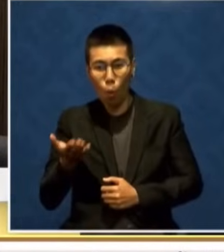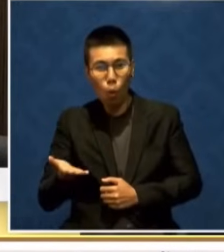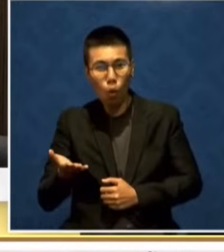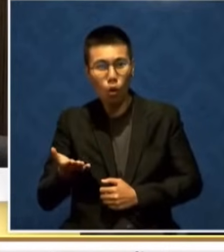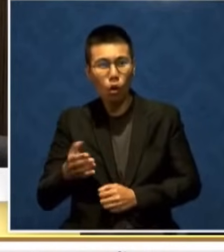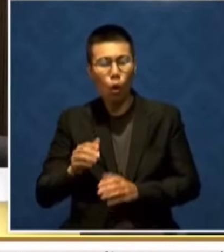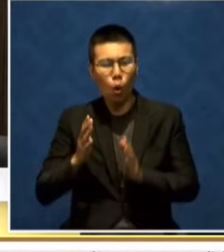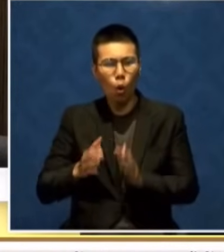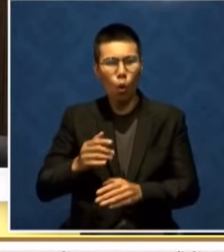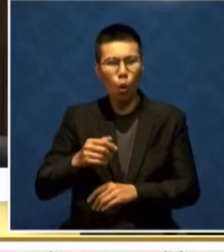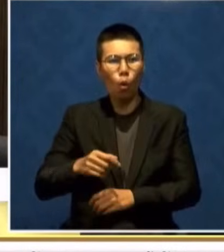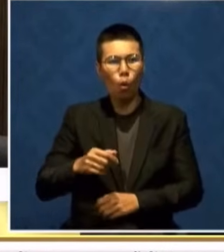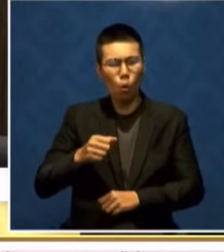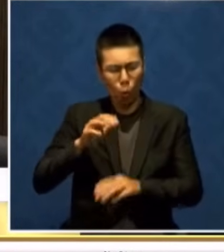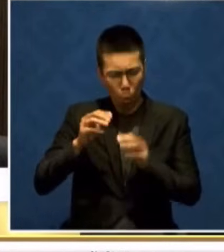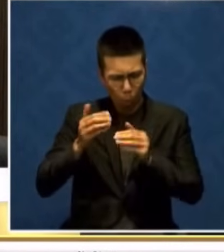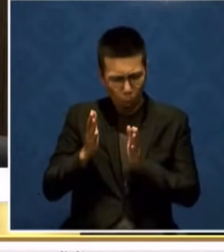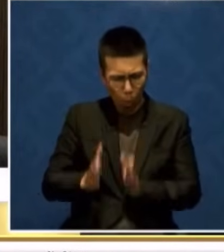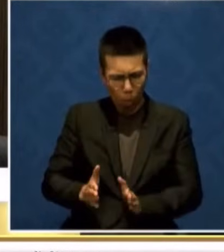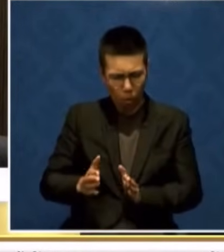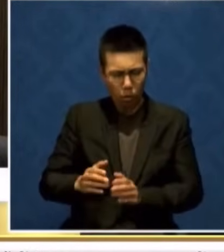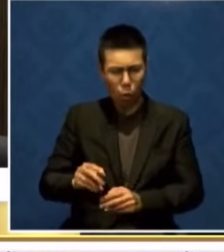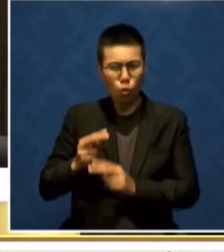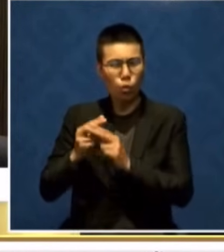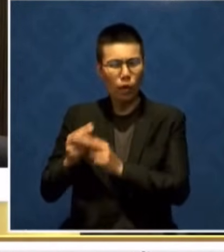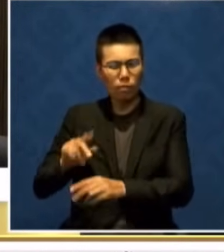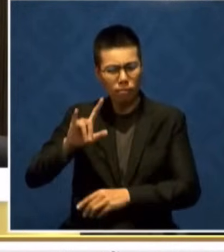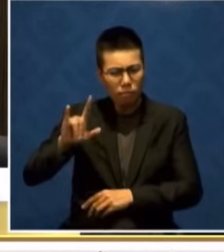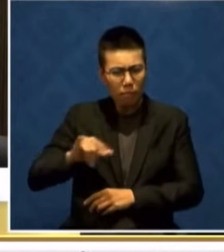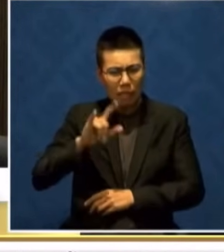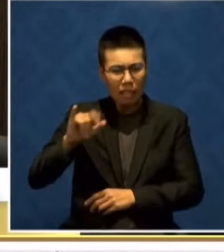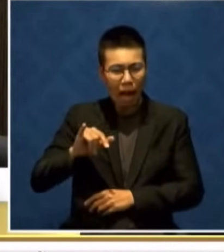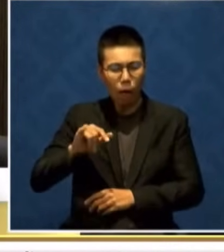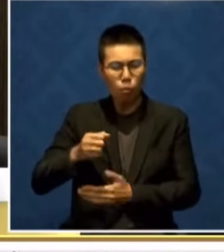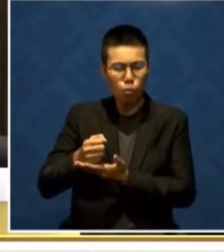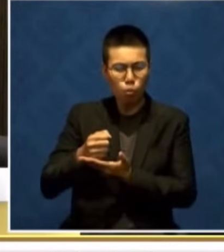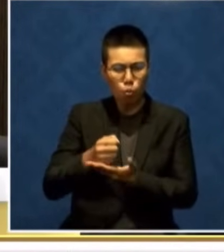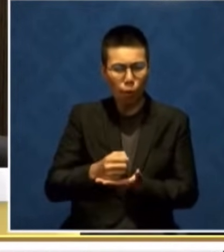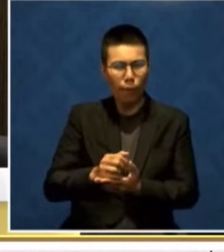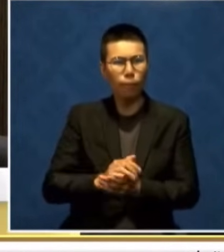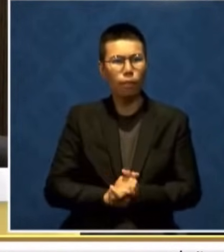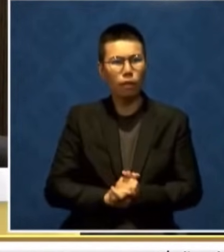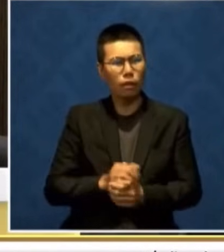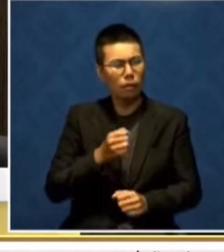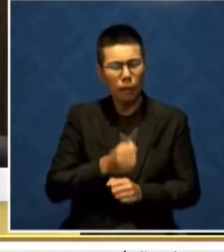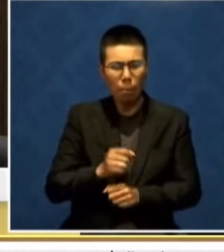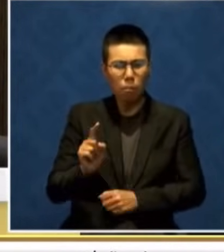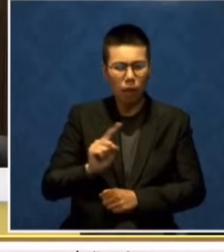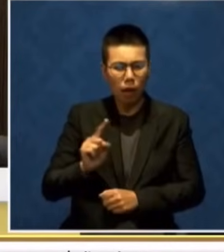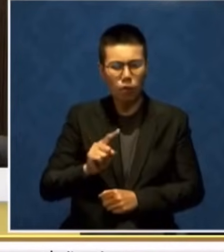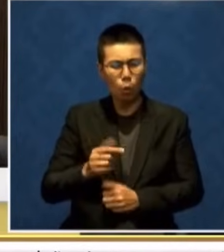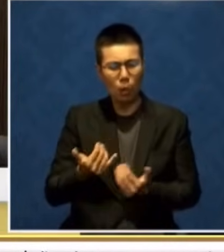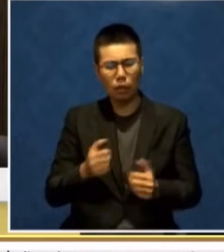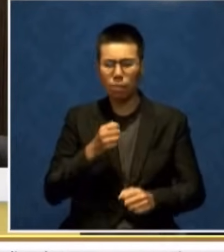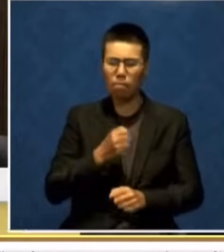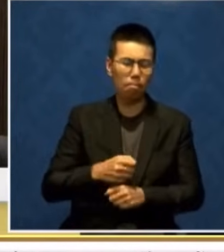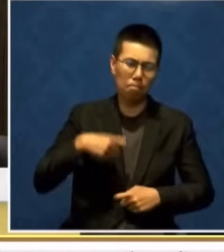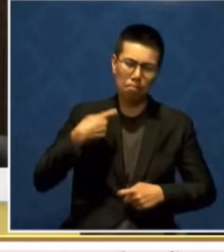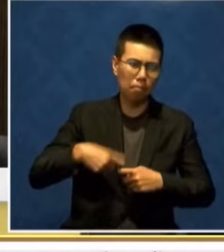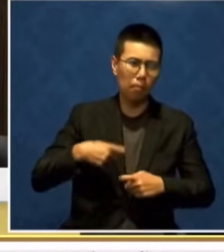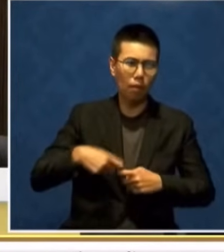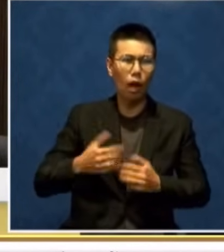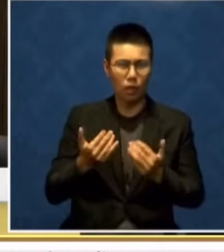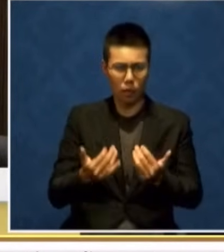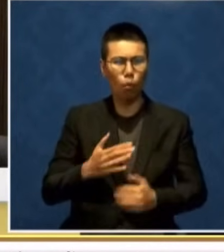จะได้เป็นตั๋วแมมมอธแต่แม่มดมันก็สูญพันธุ์ได้วันนี้เลยเป็นตัวประกันจะทำอะไรมันก็ยากลำบากอันนี้เข้า